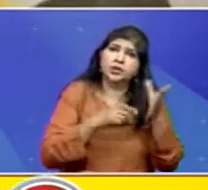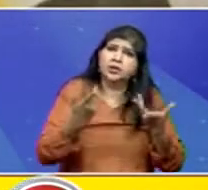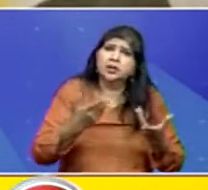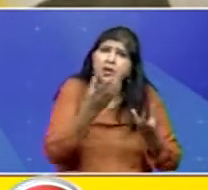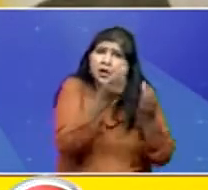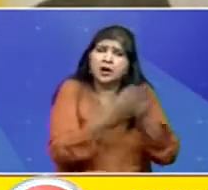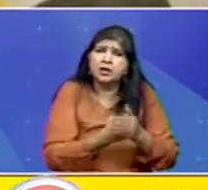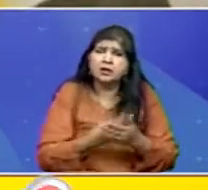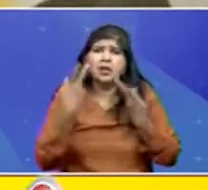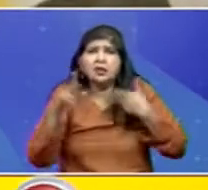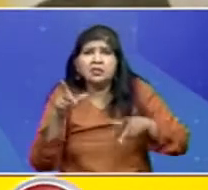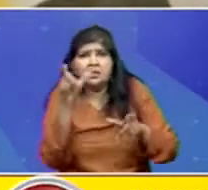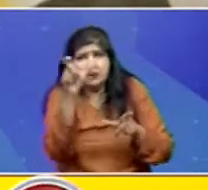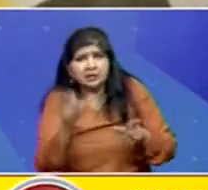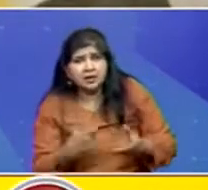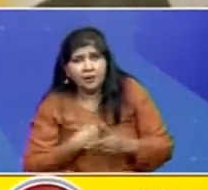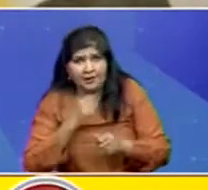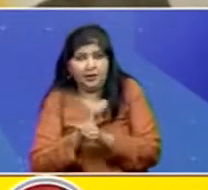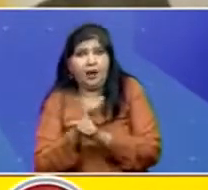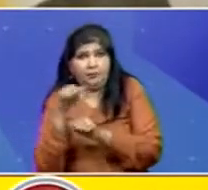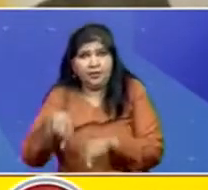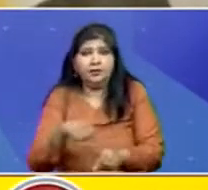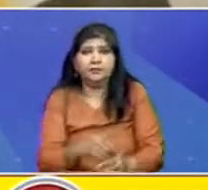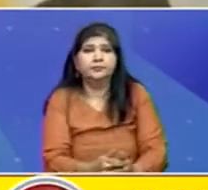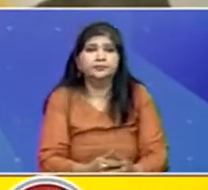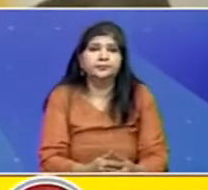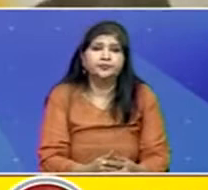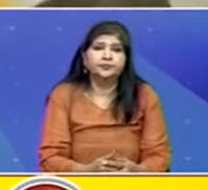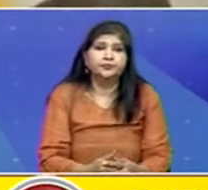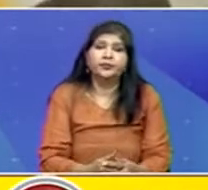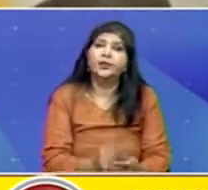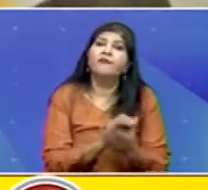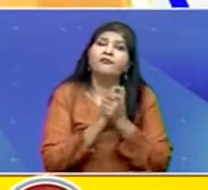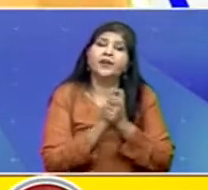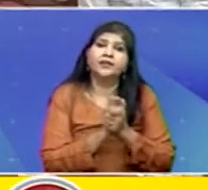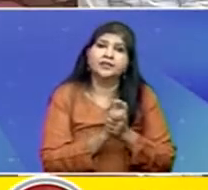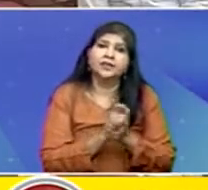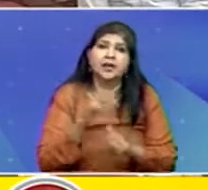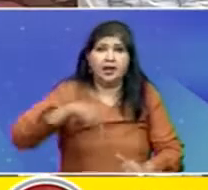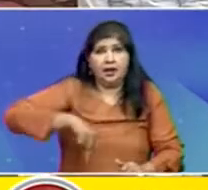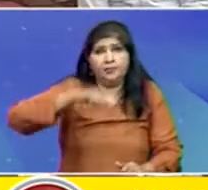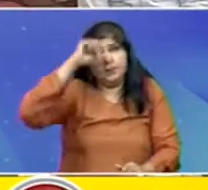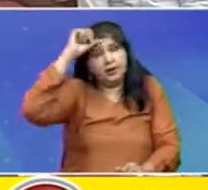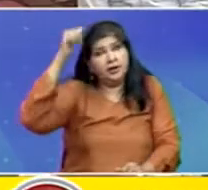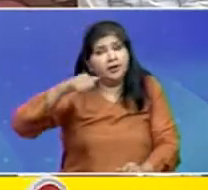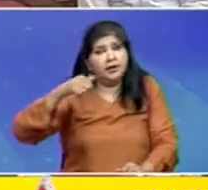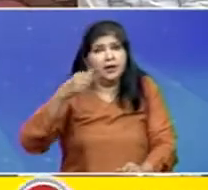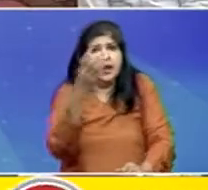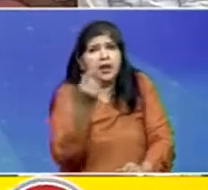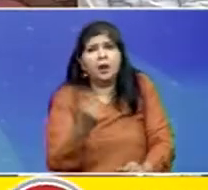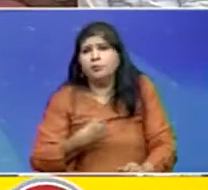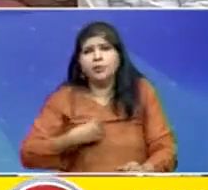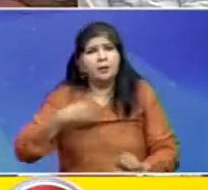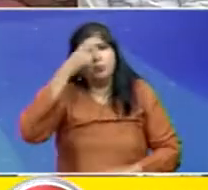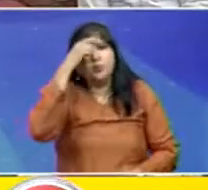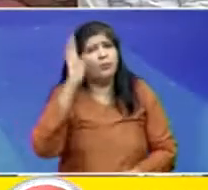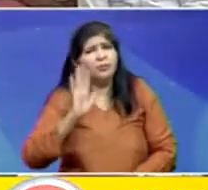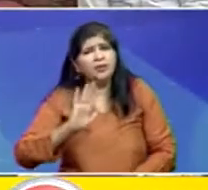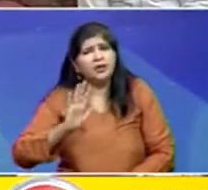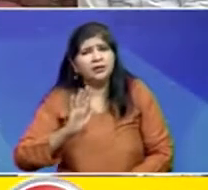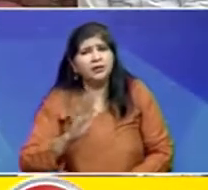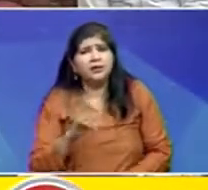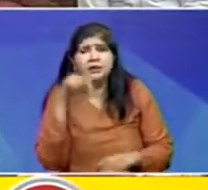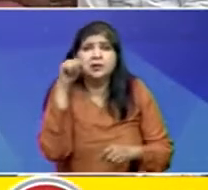सिद्धांदों पर हमारी हां काम हुआ है, साथियों हम भारतियों के लिए गणित कभी मुश्किल विशे नहीं रहा,